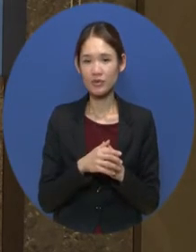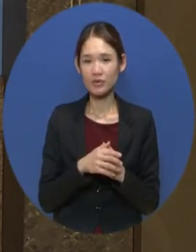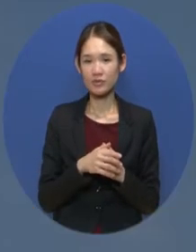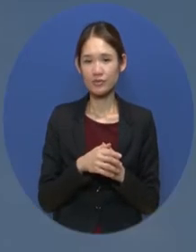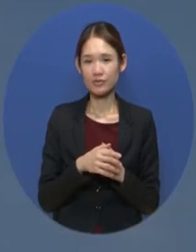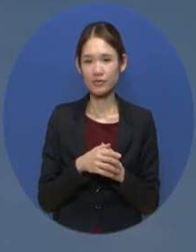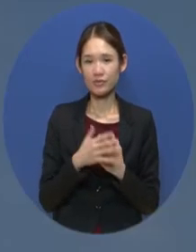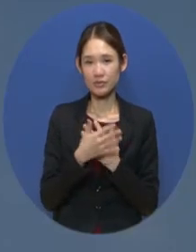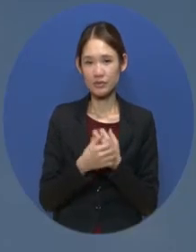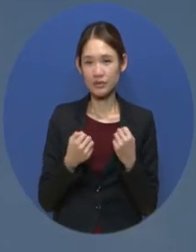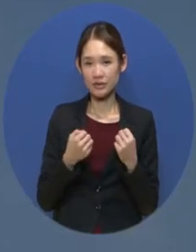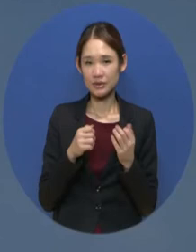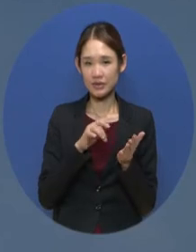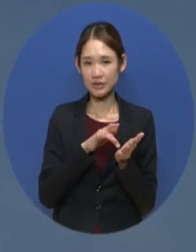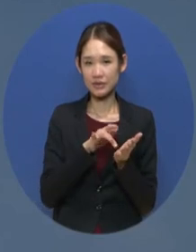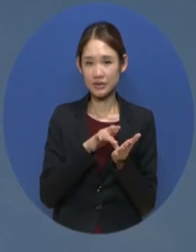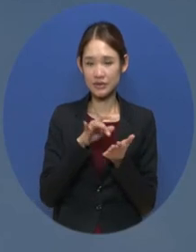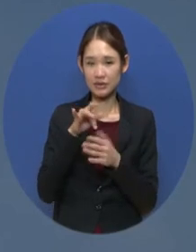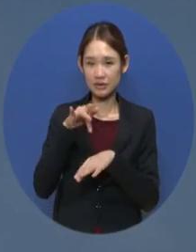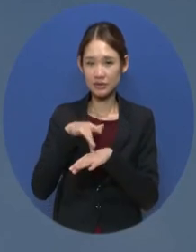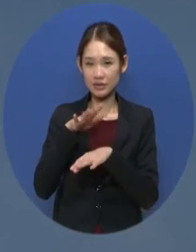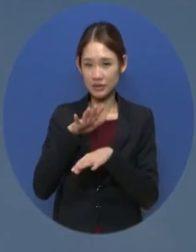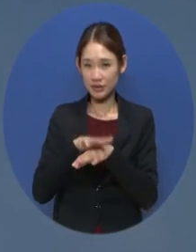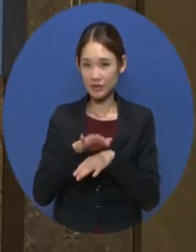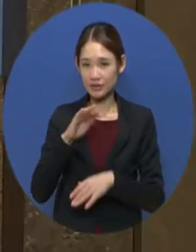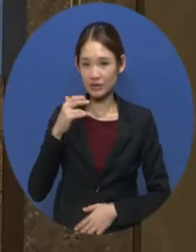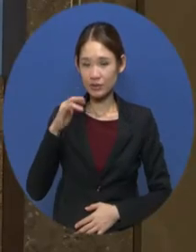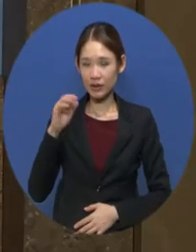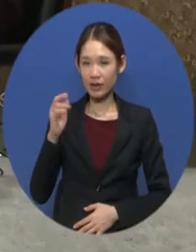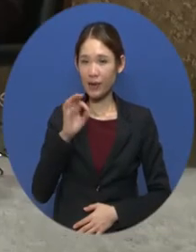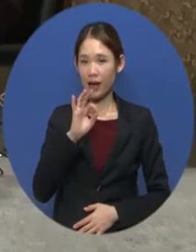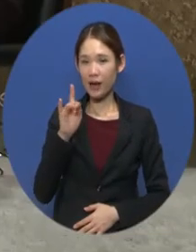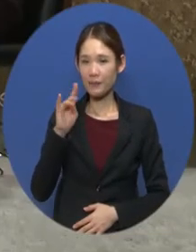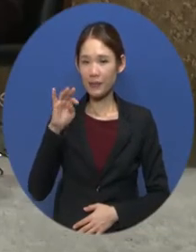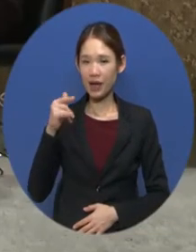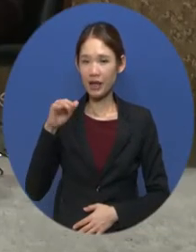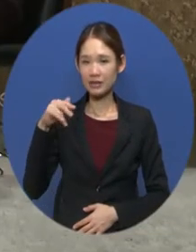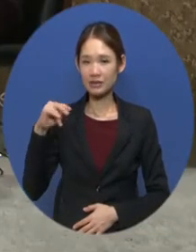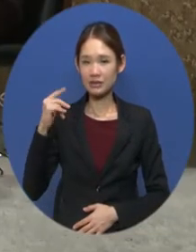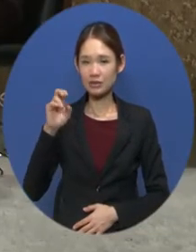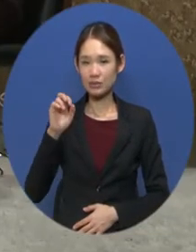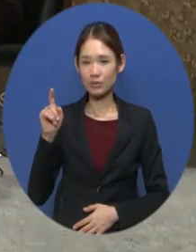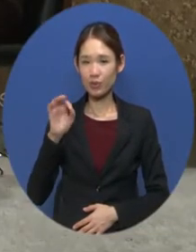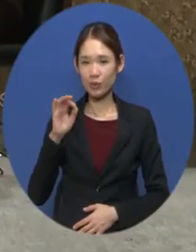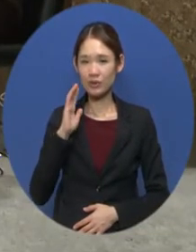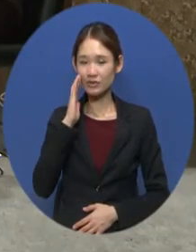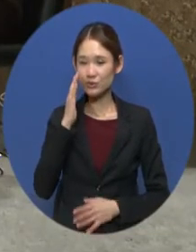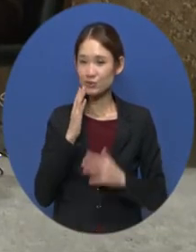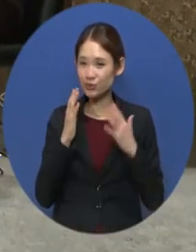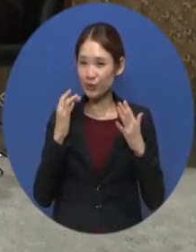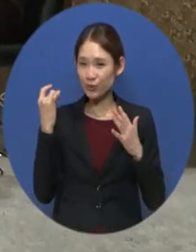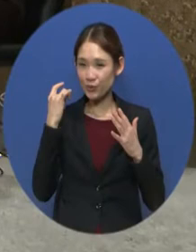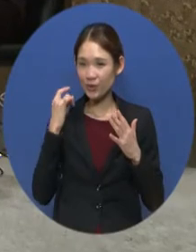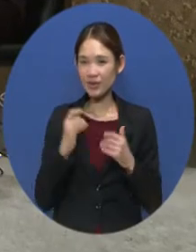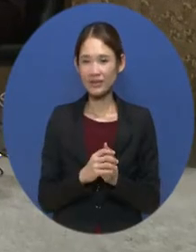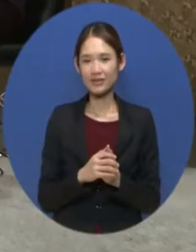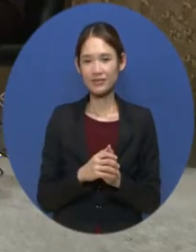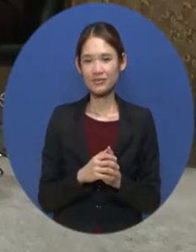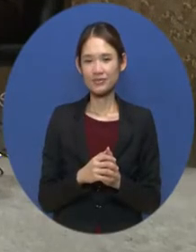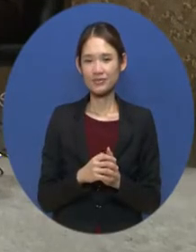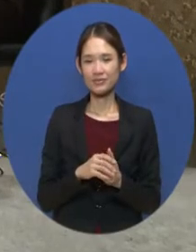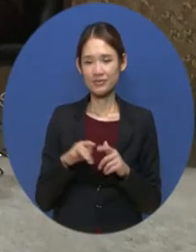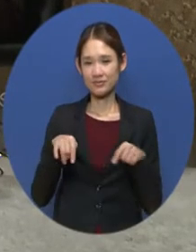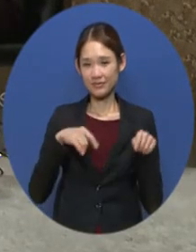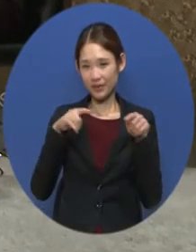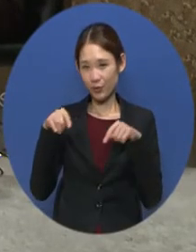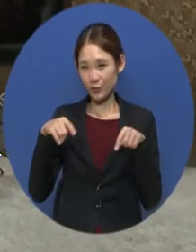나오겠죠. 건강한 의약품 사용 습관 실로암 헬스모아. 숲속에 있는 듯한 내추럴